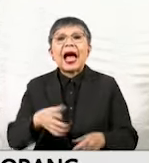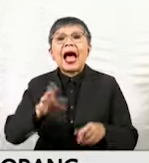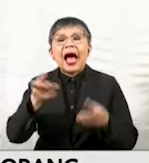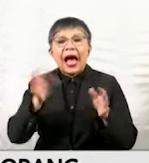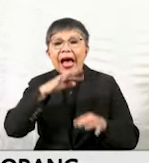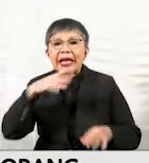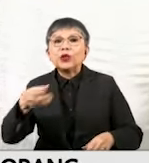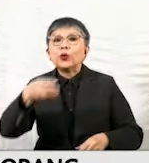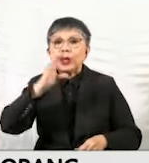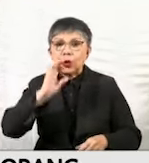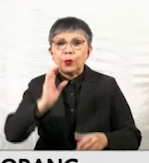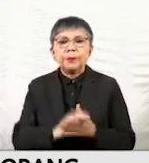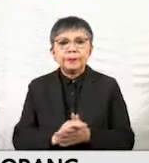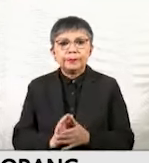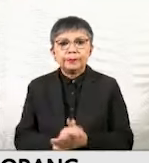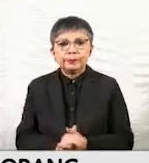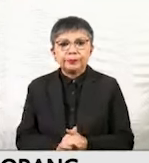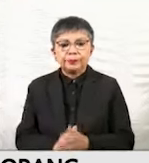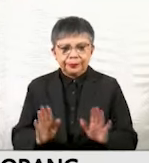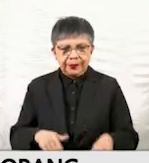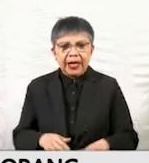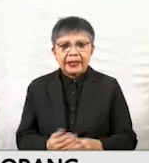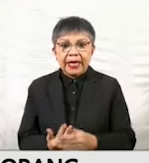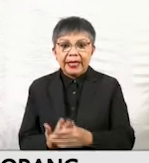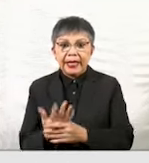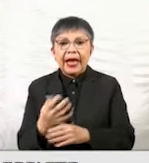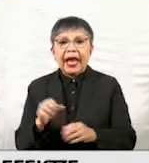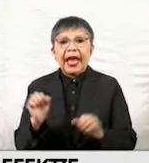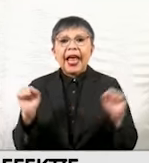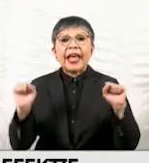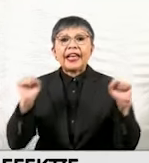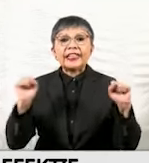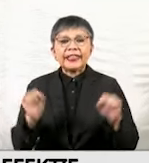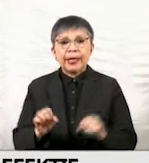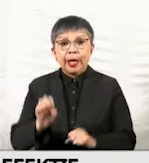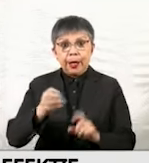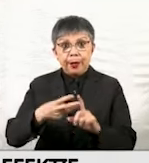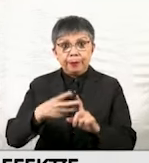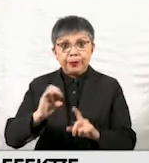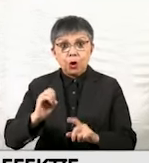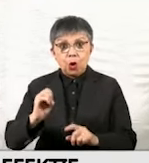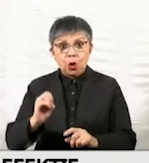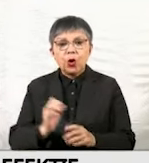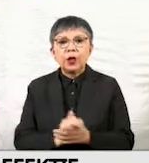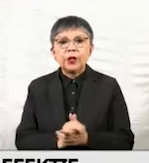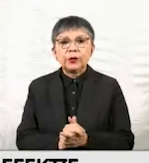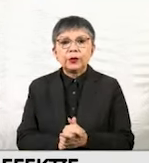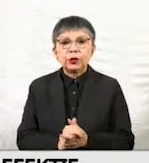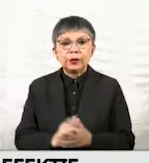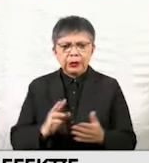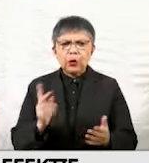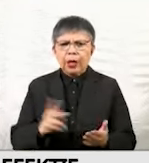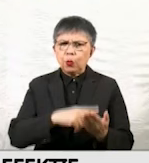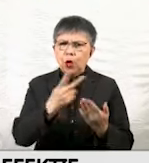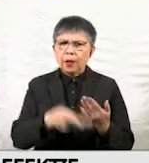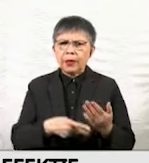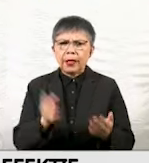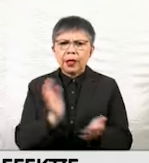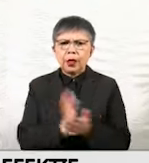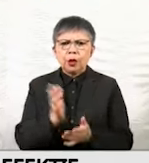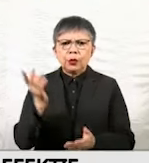ee hasil bioenergi tadi yang merupakan e program juga dari Pak